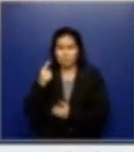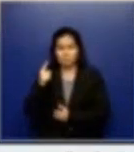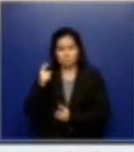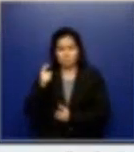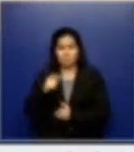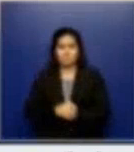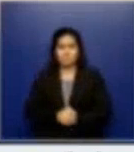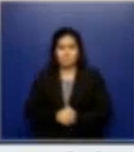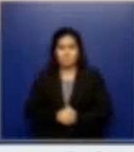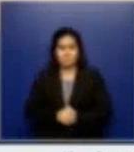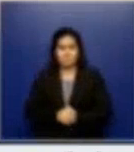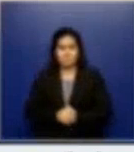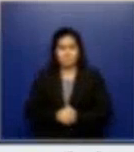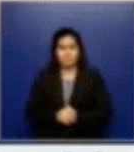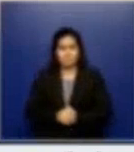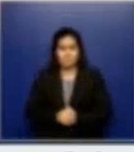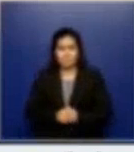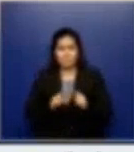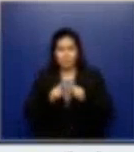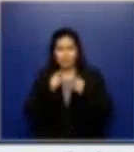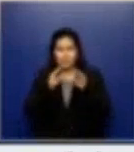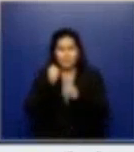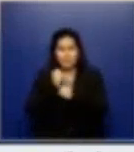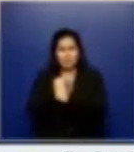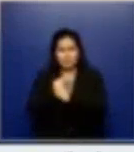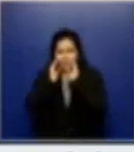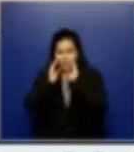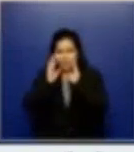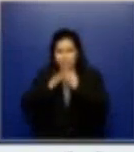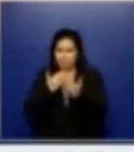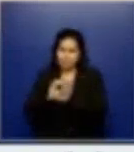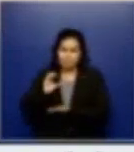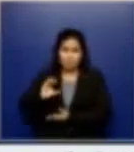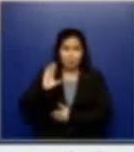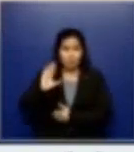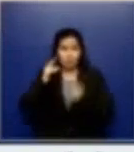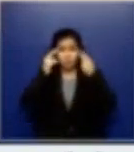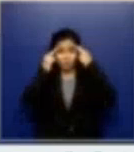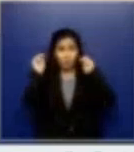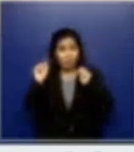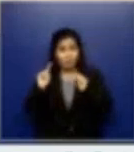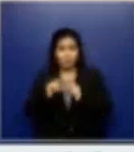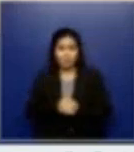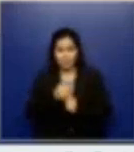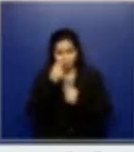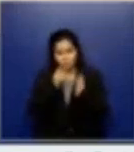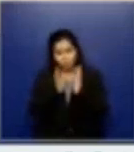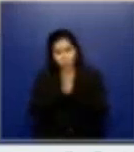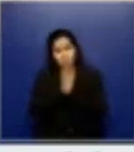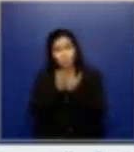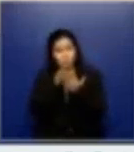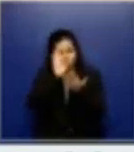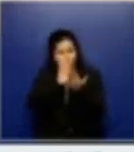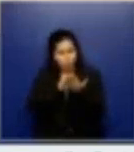ทำลงทุนมากตั้งใจมากจริงๆคืออะไรครับไปดูในเล่มงบประมาณแล้วท่านท